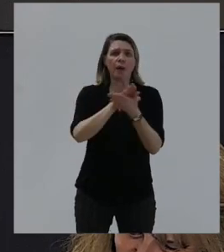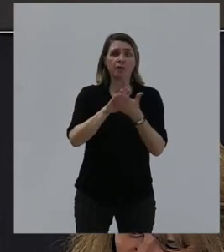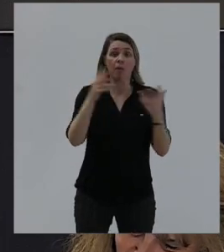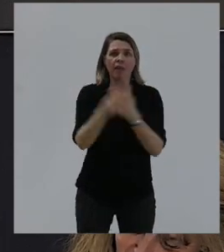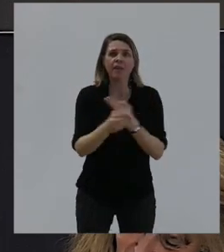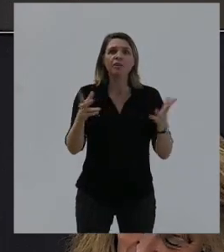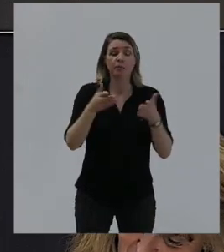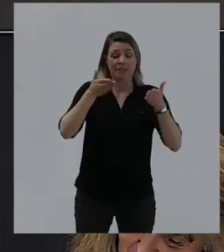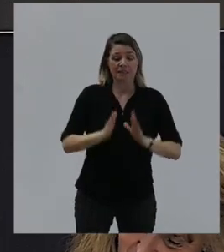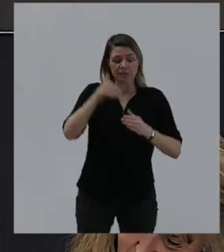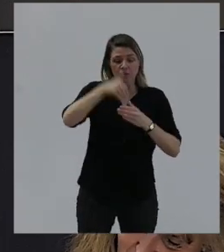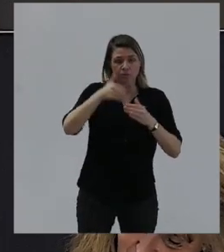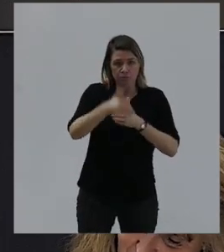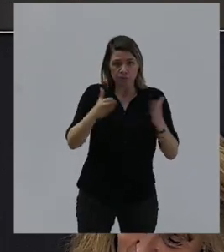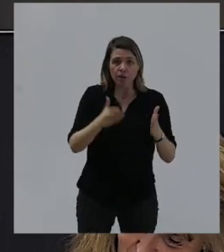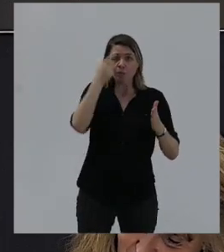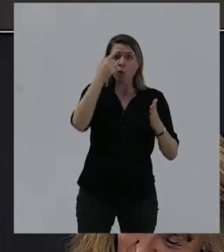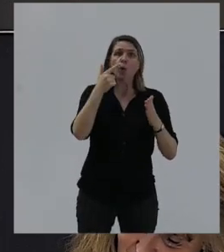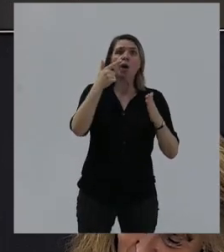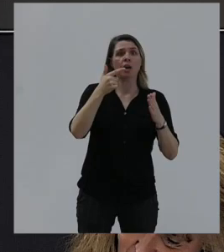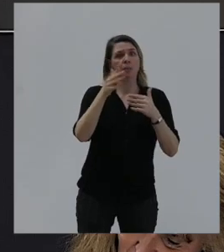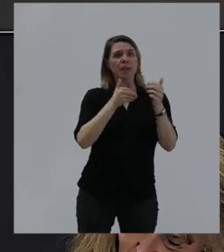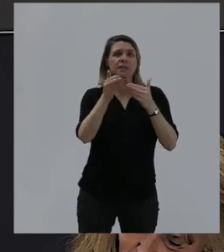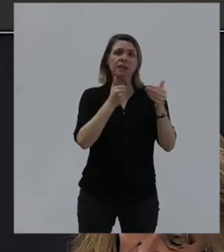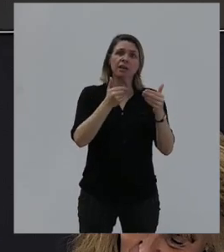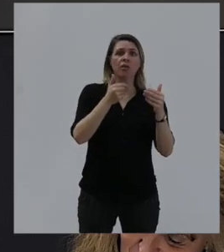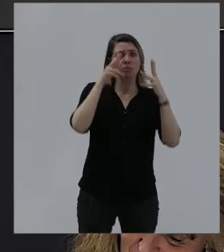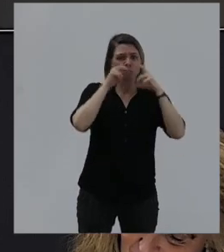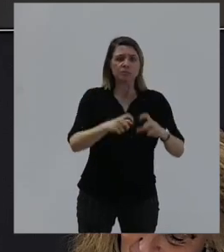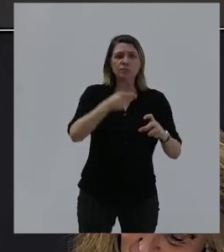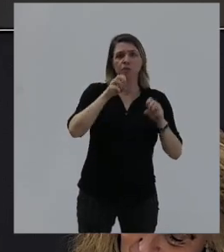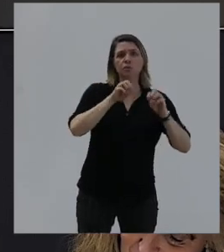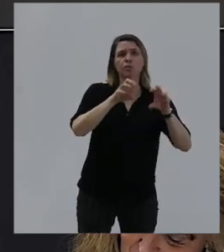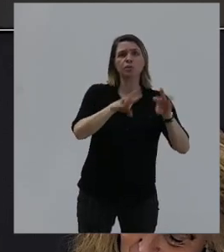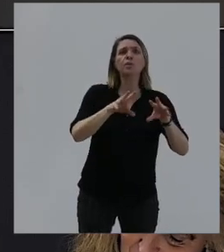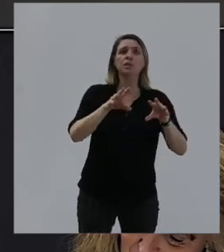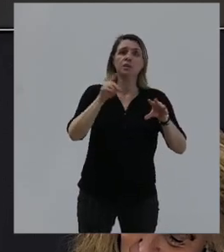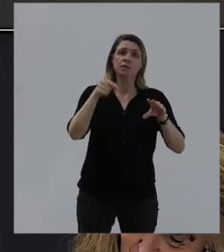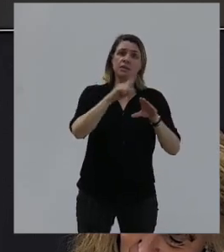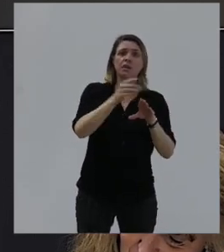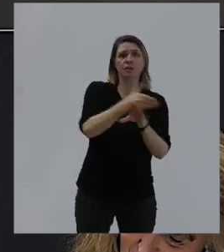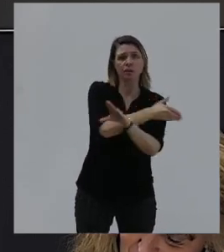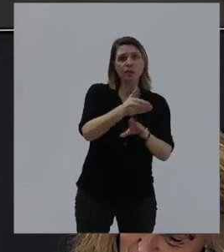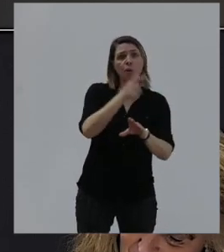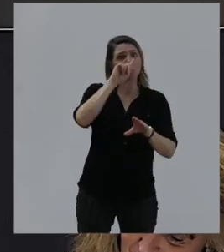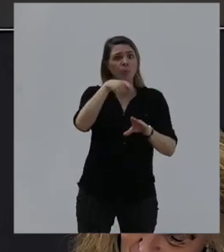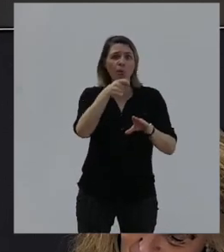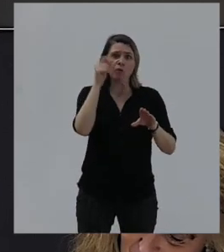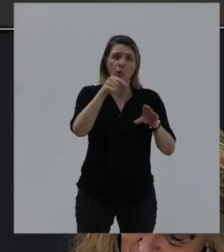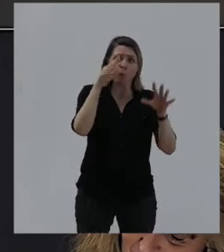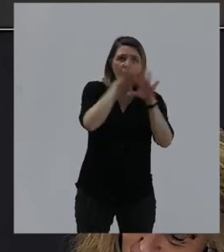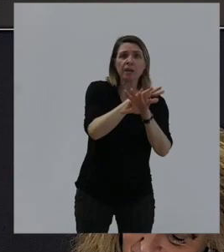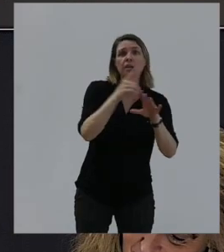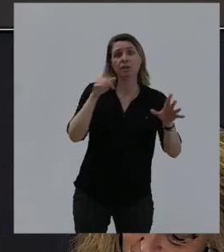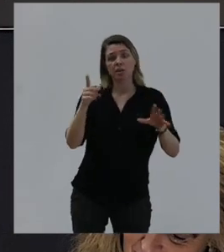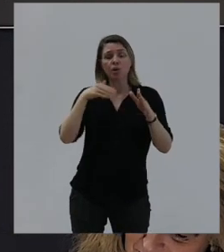un nombre important de décisions en interne sur les carrières des enseignants-chercheurs étaient prises dans des commissions ad hoc, par définition opaques, Lors des